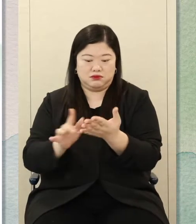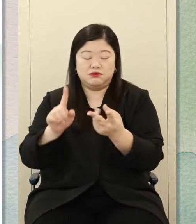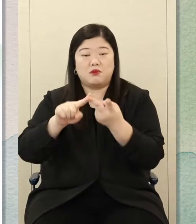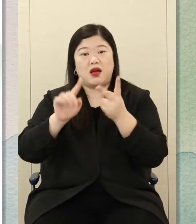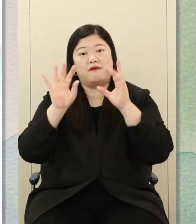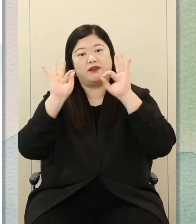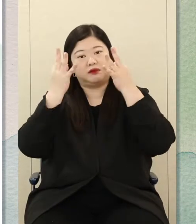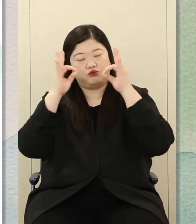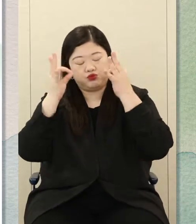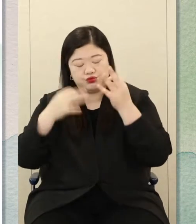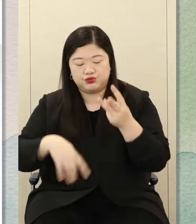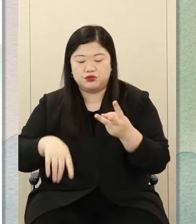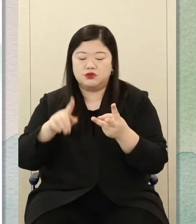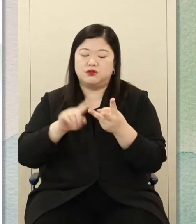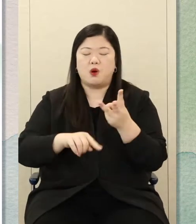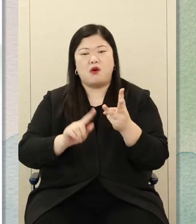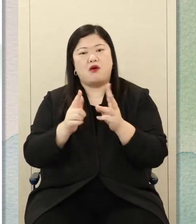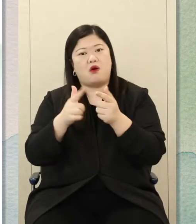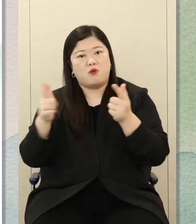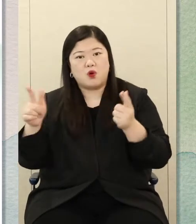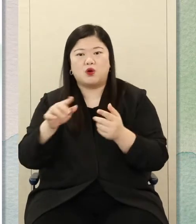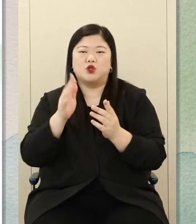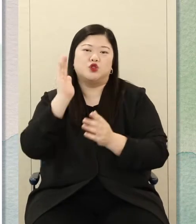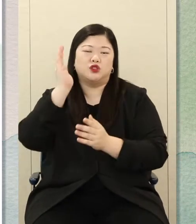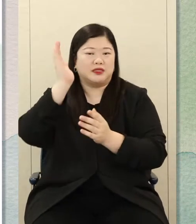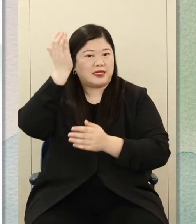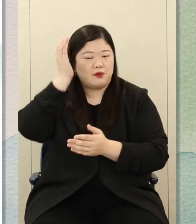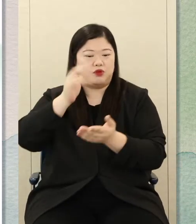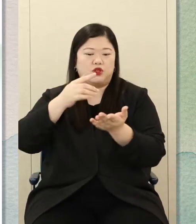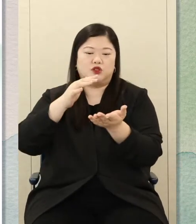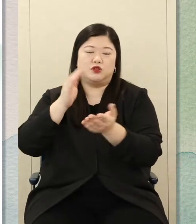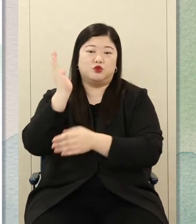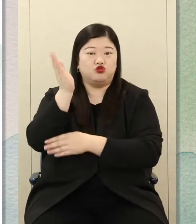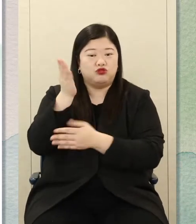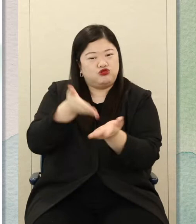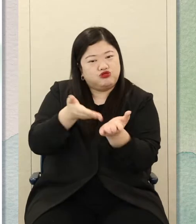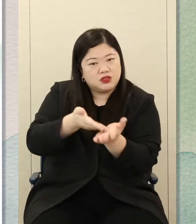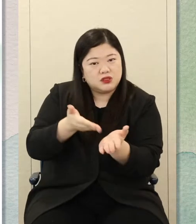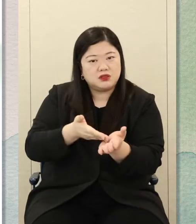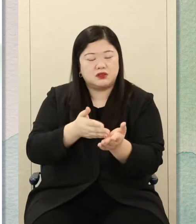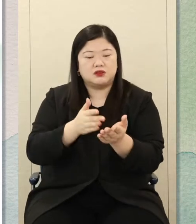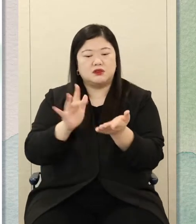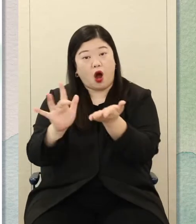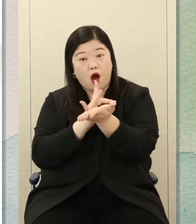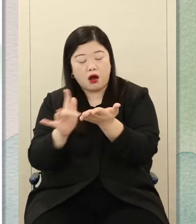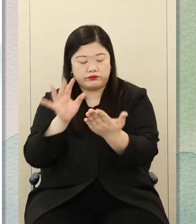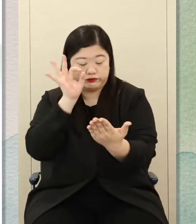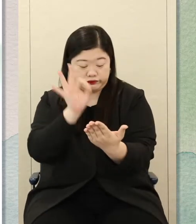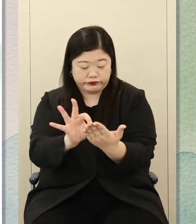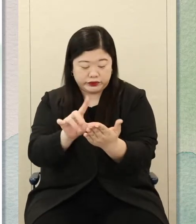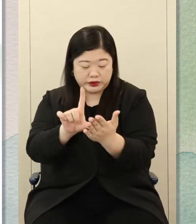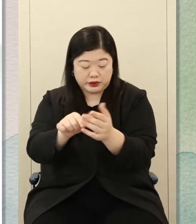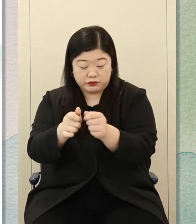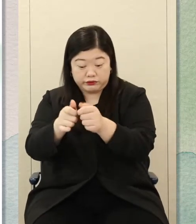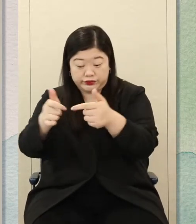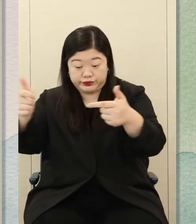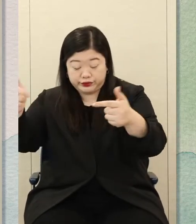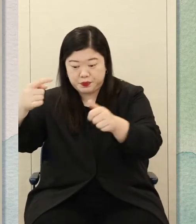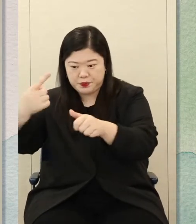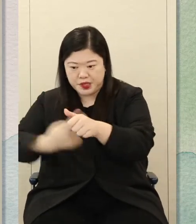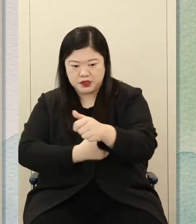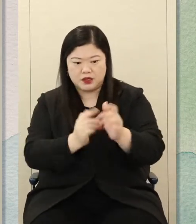페이스북하고 뭐 이런 거 네이버 뉴스 보고 이런 거 뒤적뒤적 거리다 보면 시간이 없어서 책을 안 읽게 돼요. 이렇게 바뀐